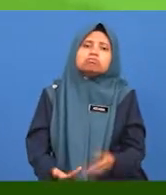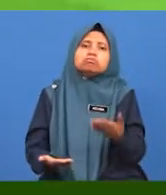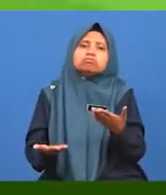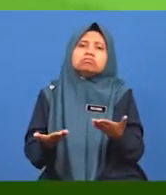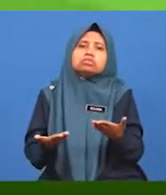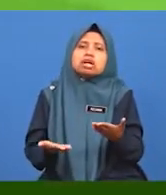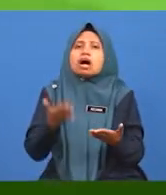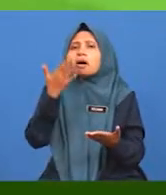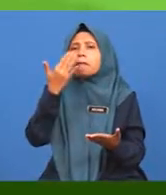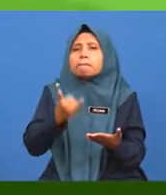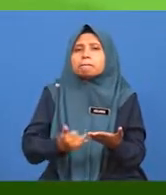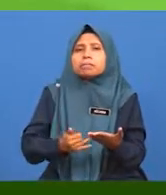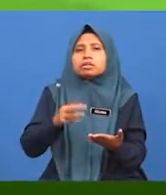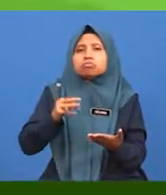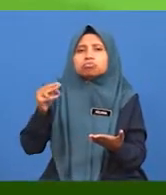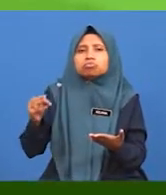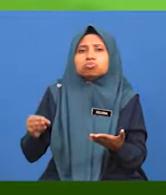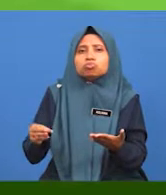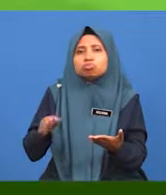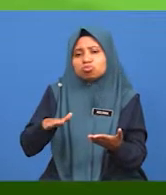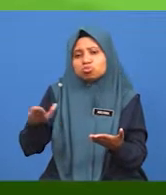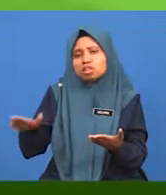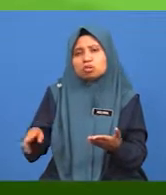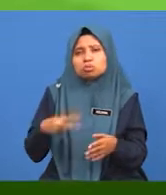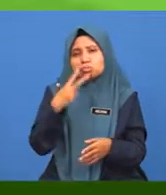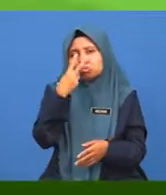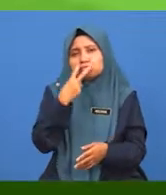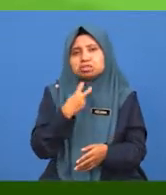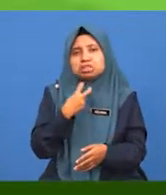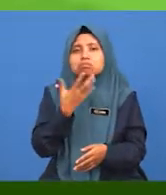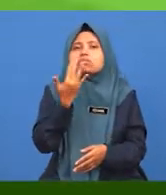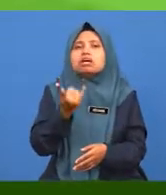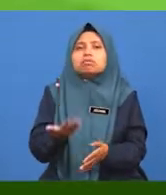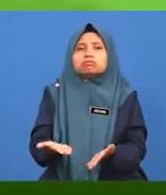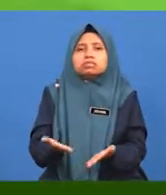Agak-agaknya, mengapakah budak perempuan itu bersedih, ya, murid-murid?